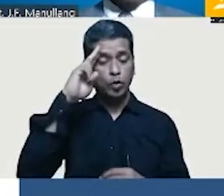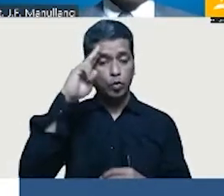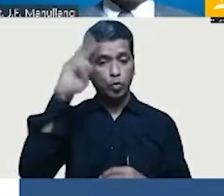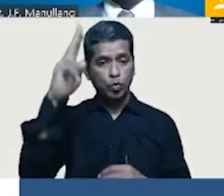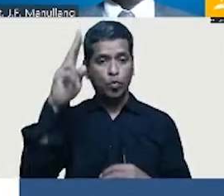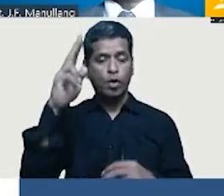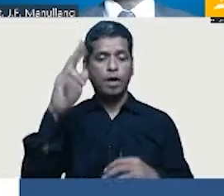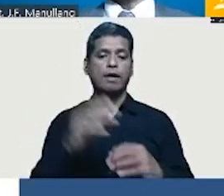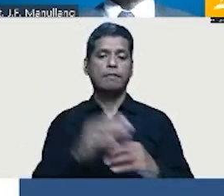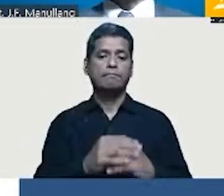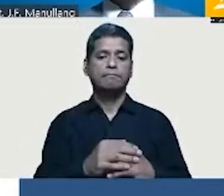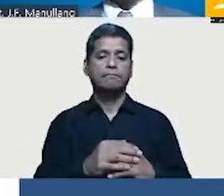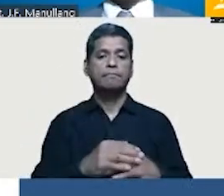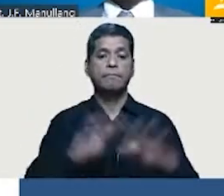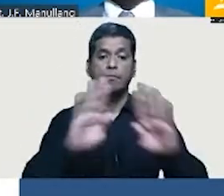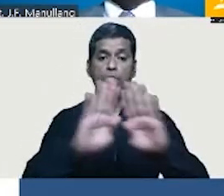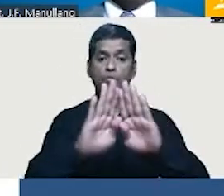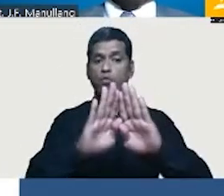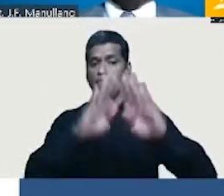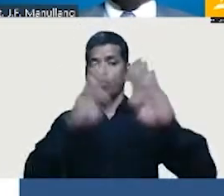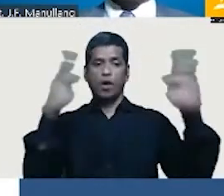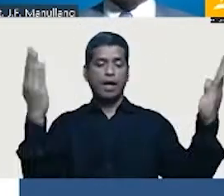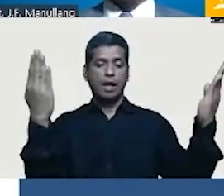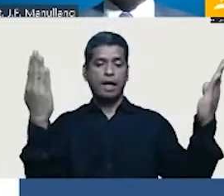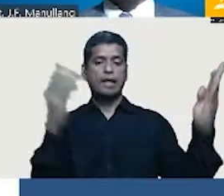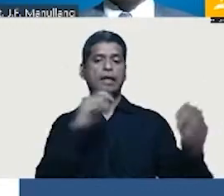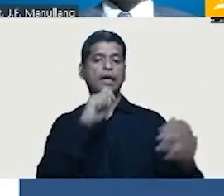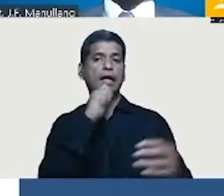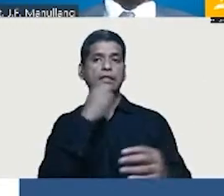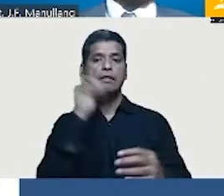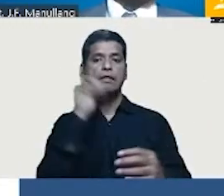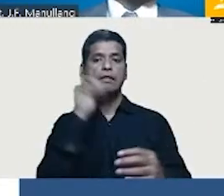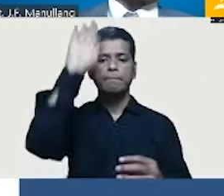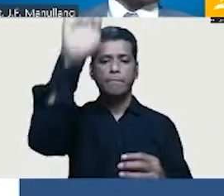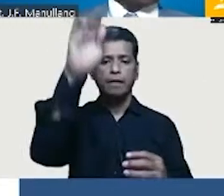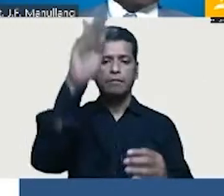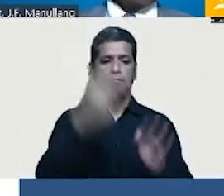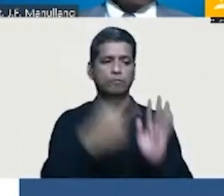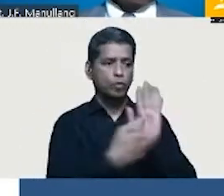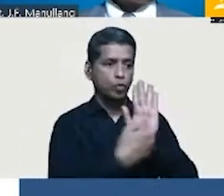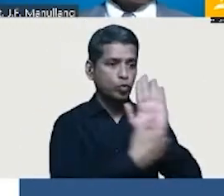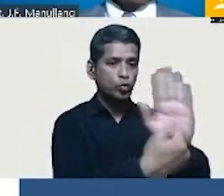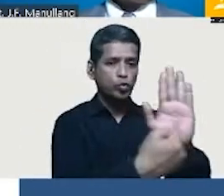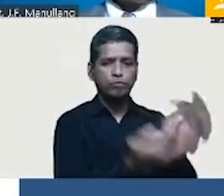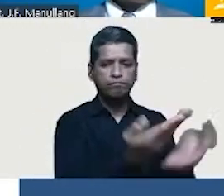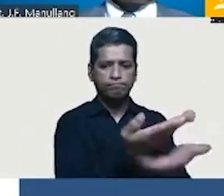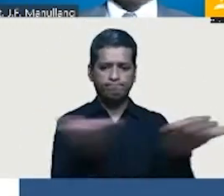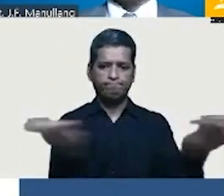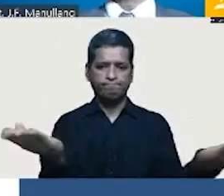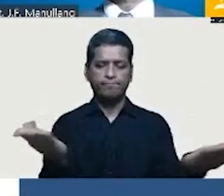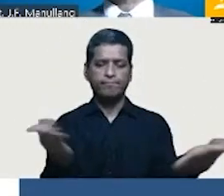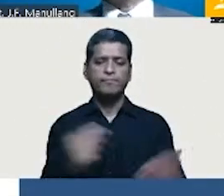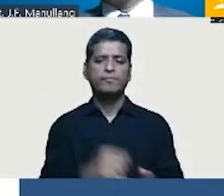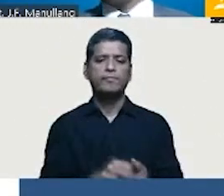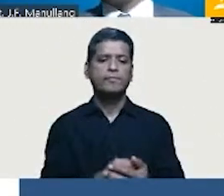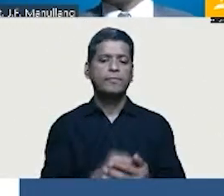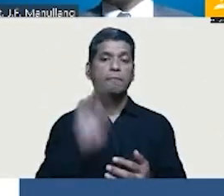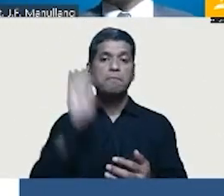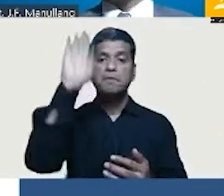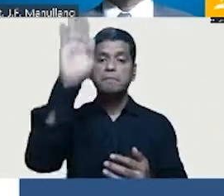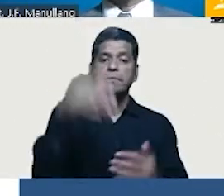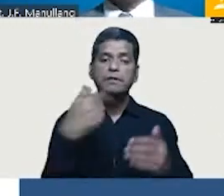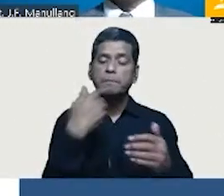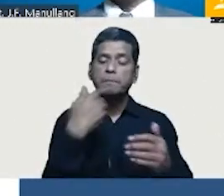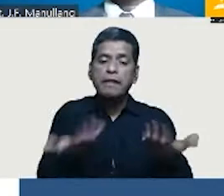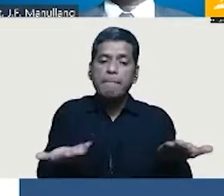segal itu menyingkapkan rahasia masa depan termasuk juga masa lalu dan juga masa ini